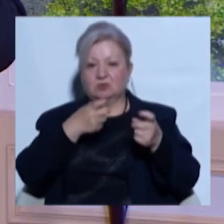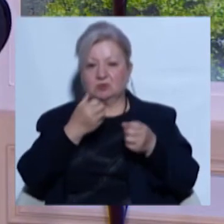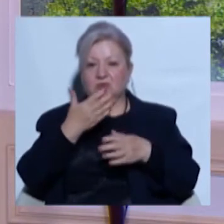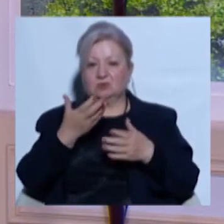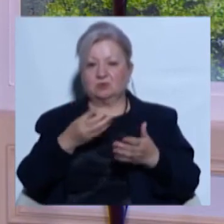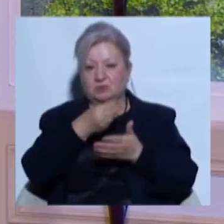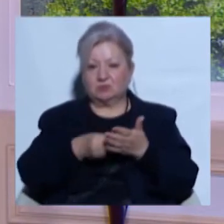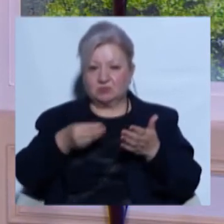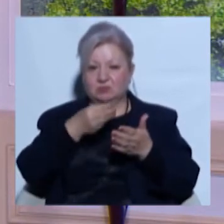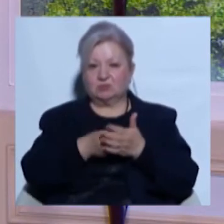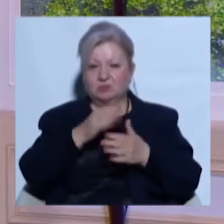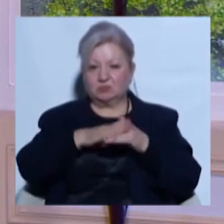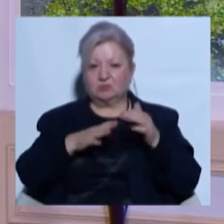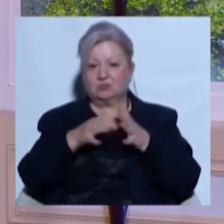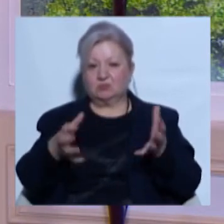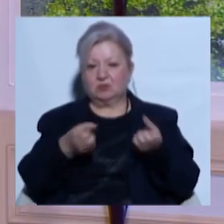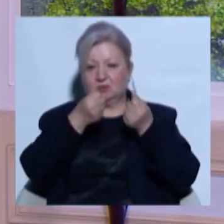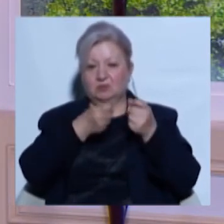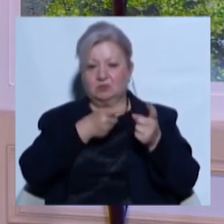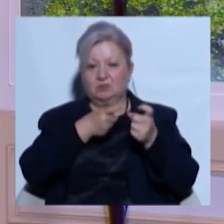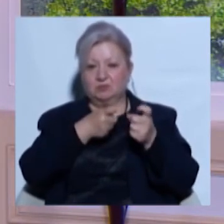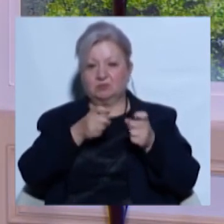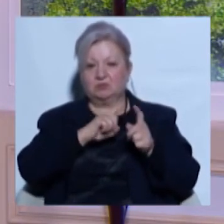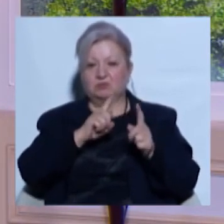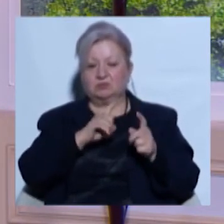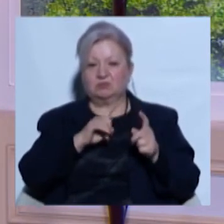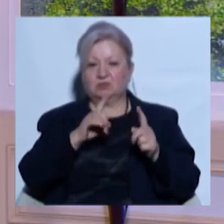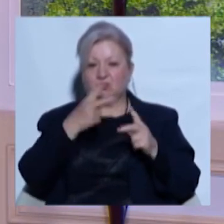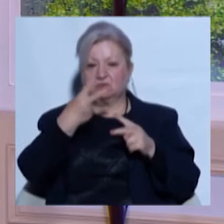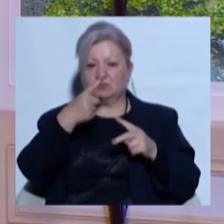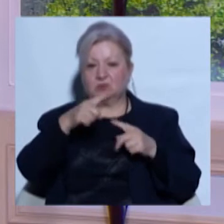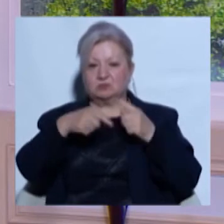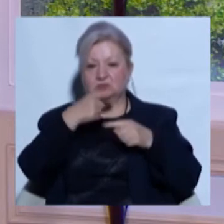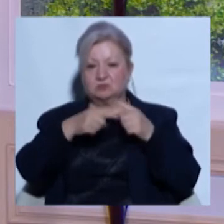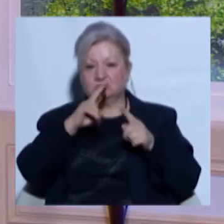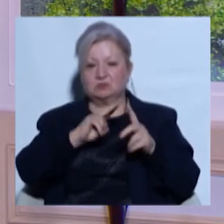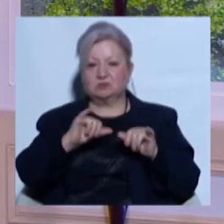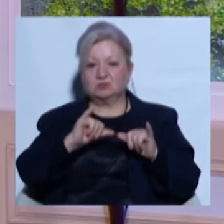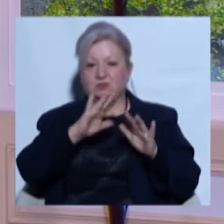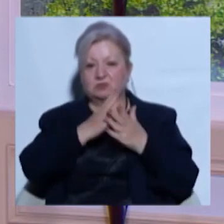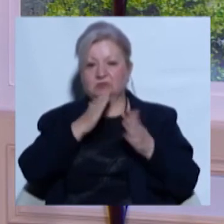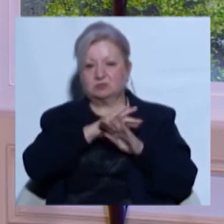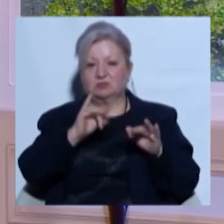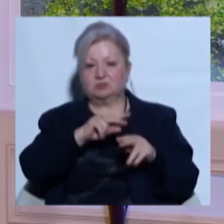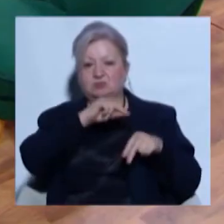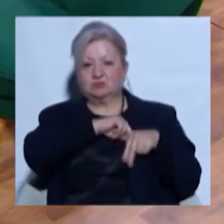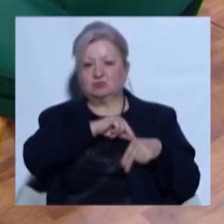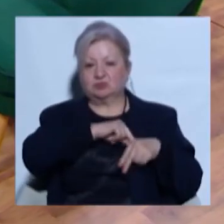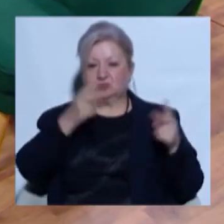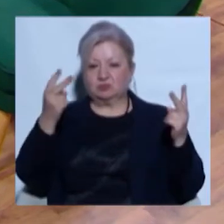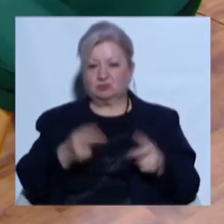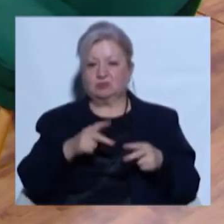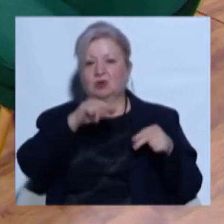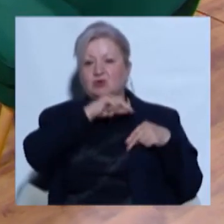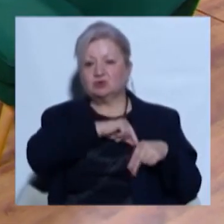რომ სამშობლო ახლა სახელოსნოა და სადაც შრომა გმართებსო. ან კონსტანტინე გამსახურდიას ეს სიტყვები.